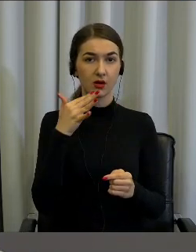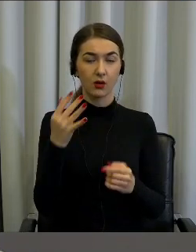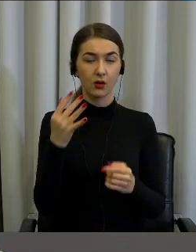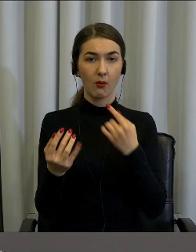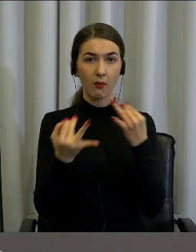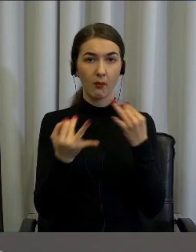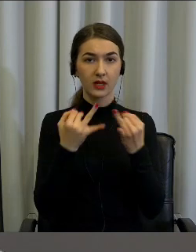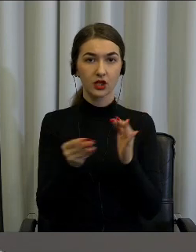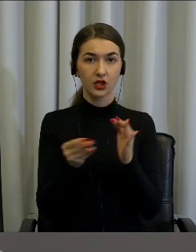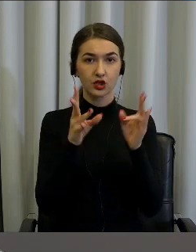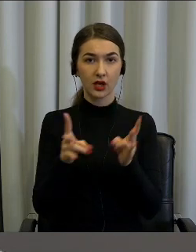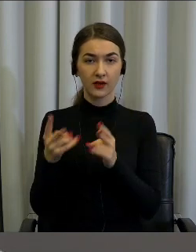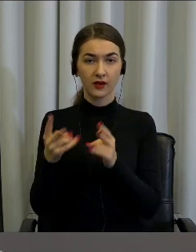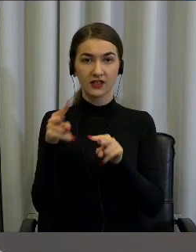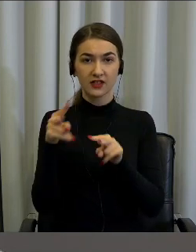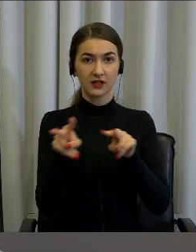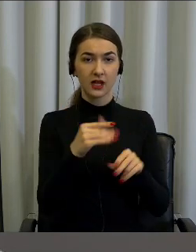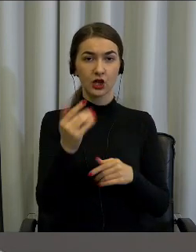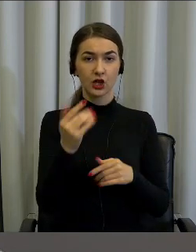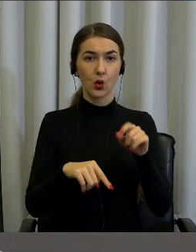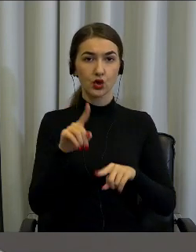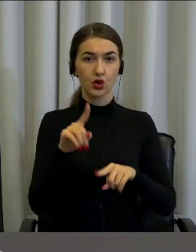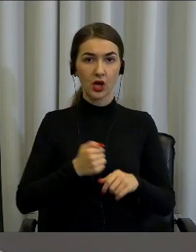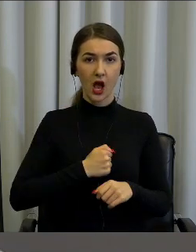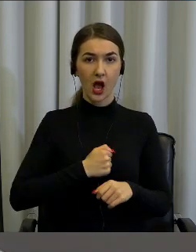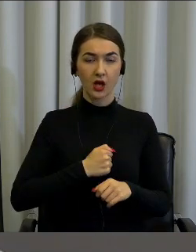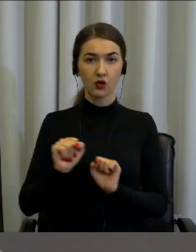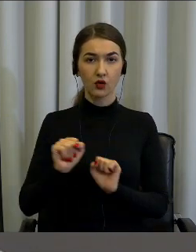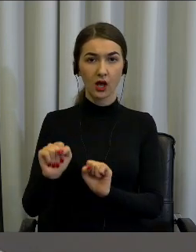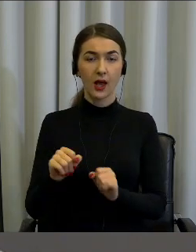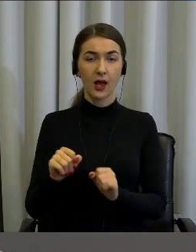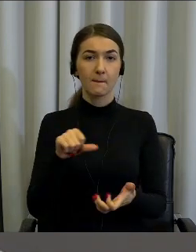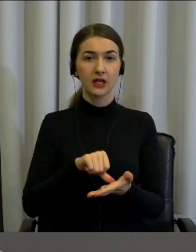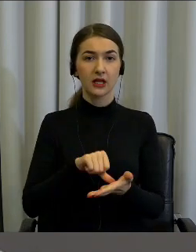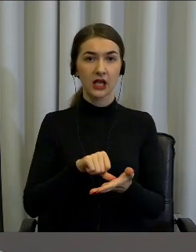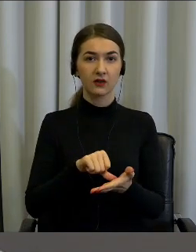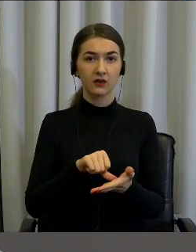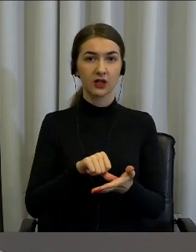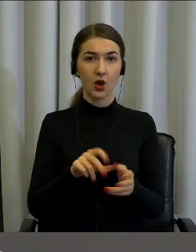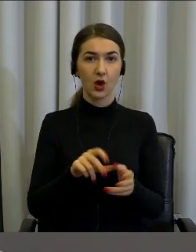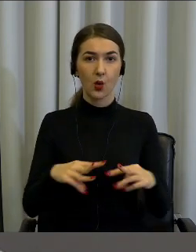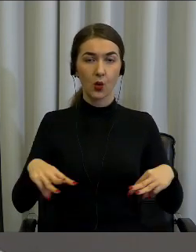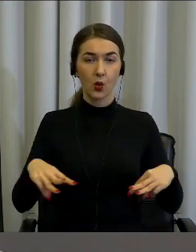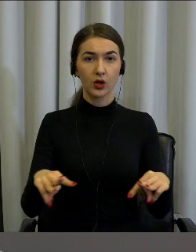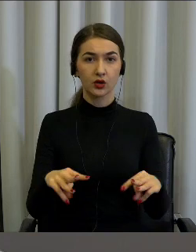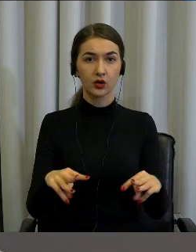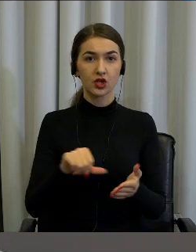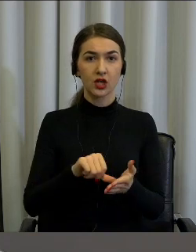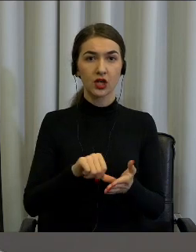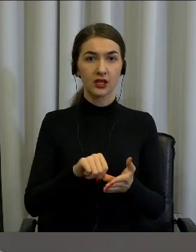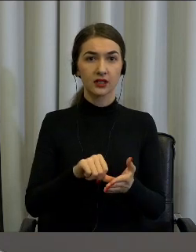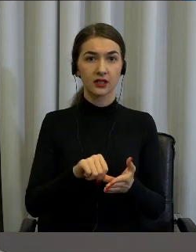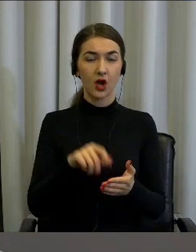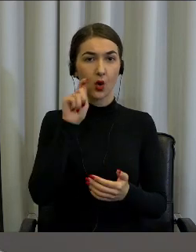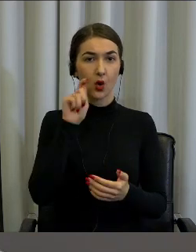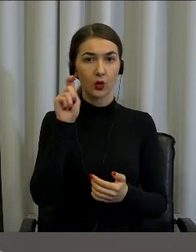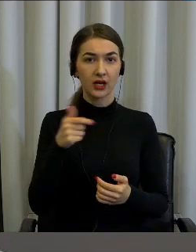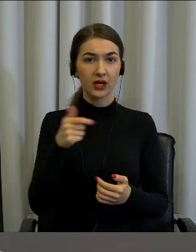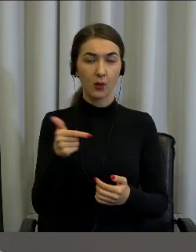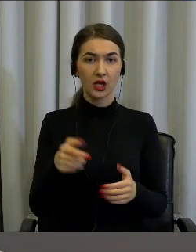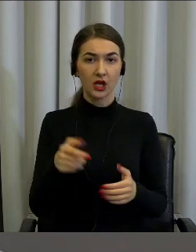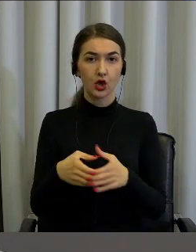свідками їхніми родичами адвокатами представниками уряду членами громадянського суспільства та